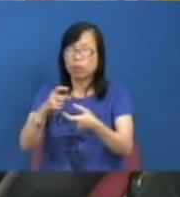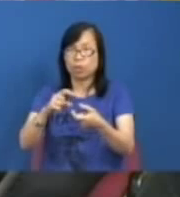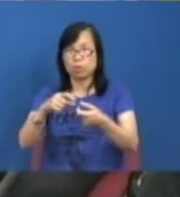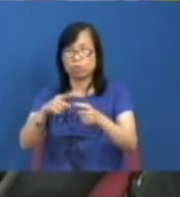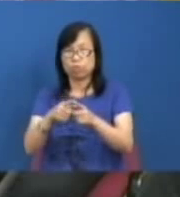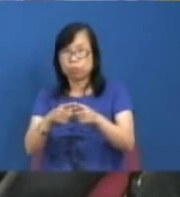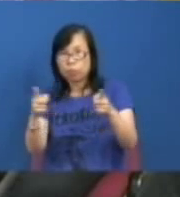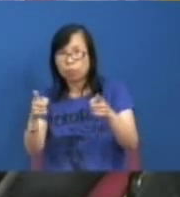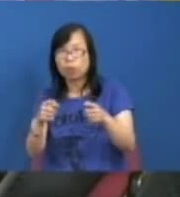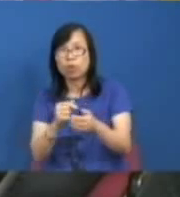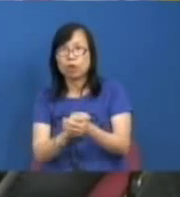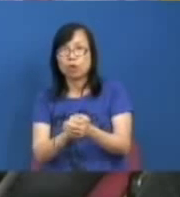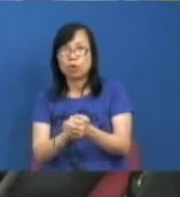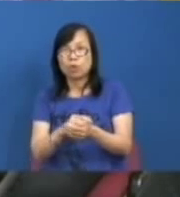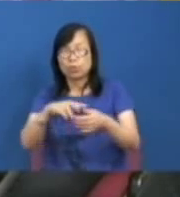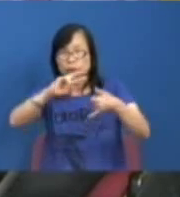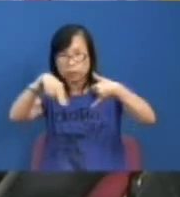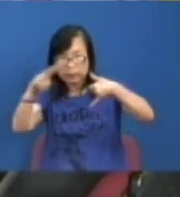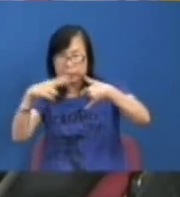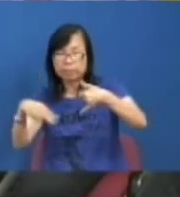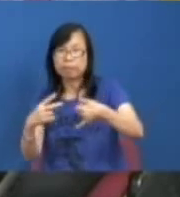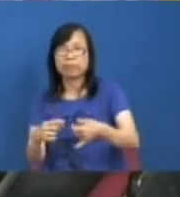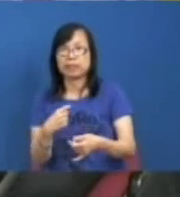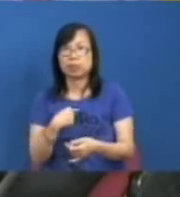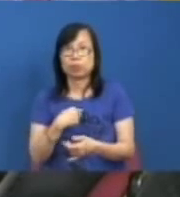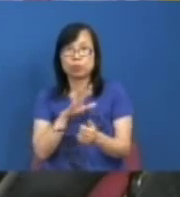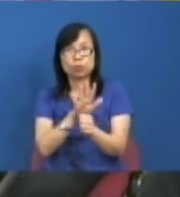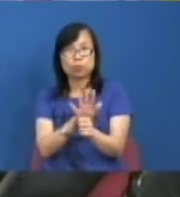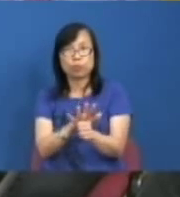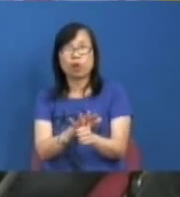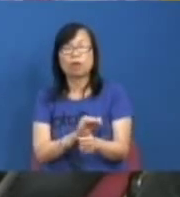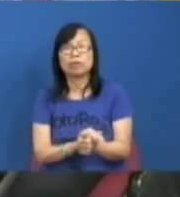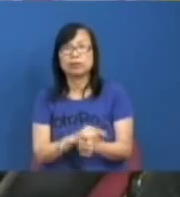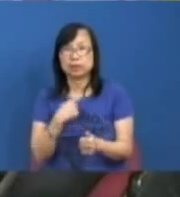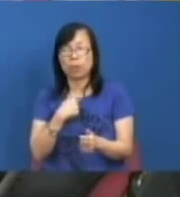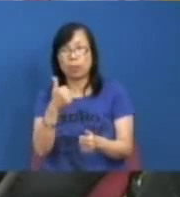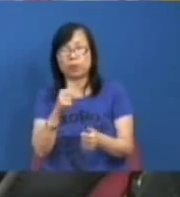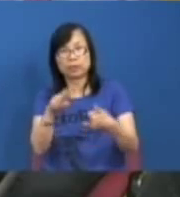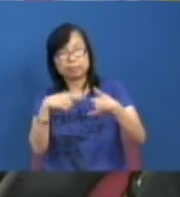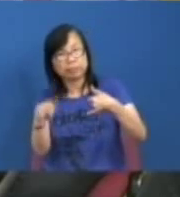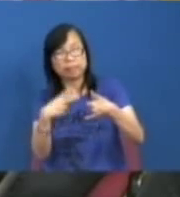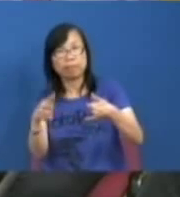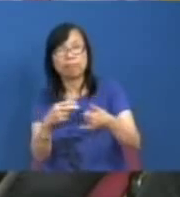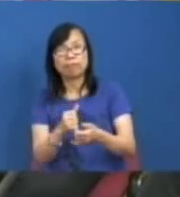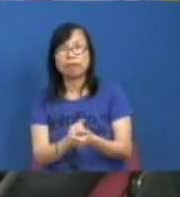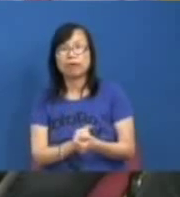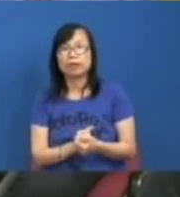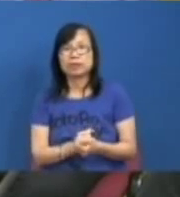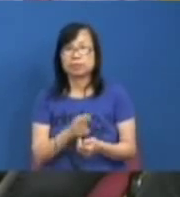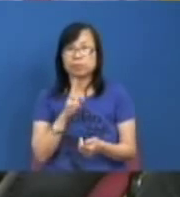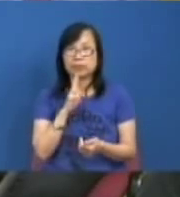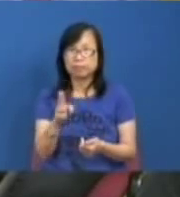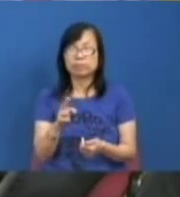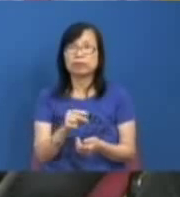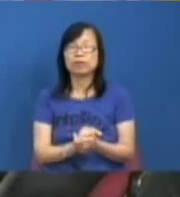查。咁我哋上集都講過啦，預防勝於治療。咁你好嘅檢查咧，就會引即係、就是、令到嗰